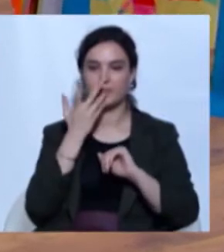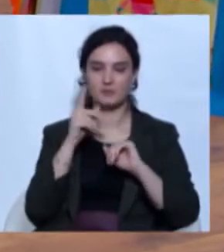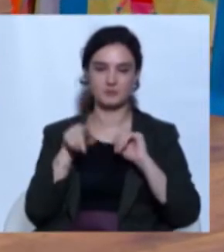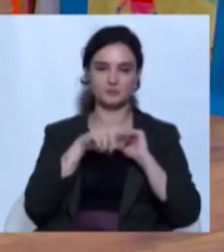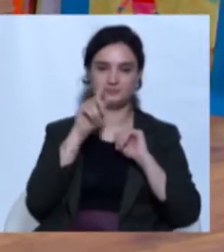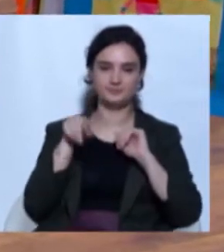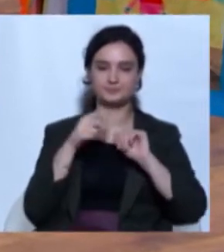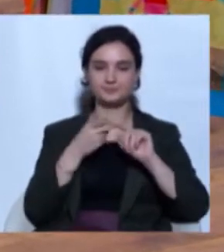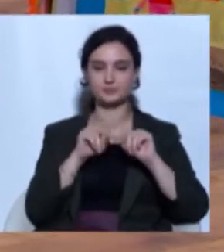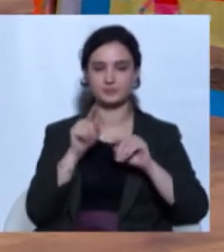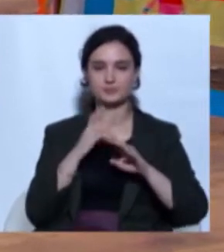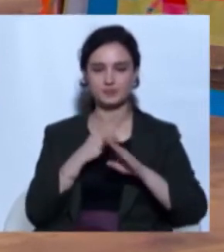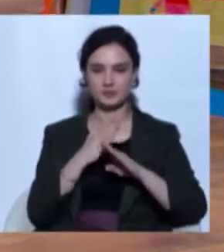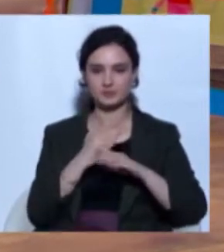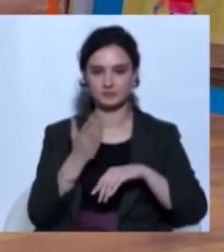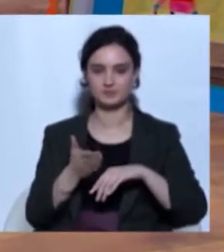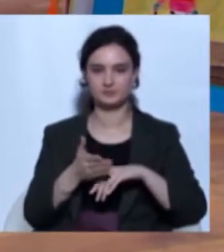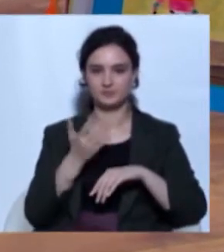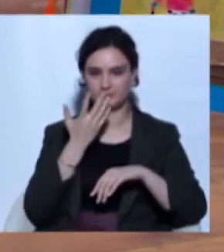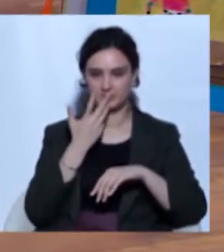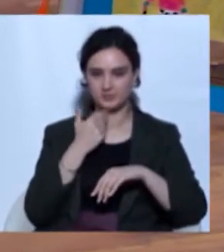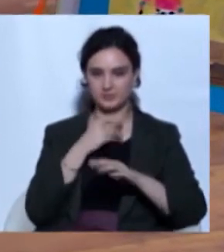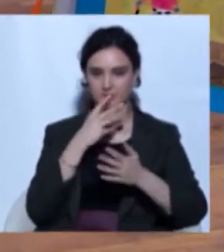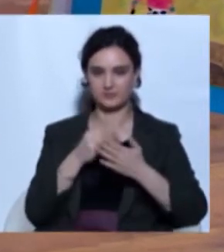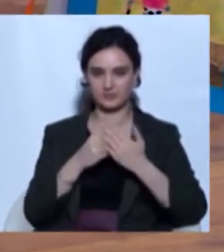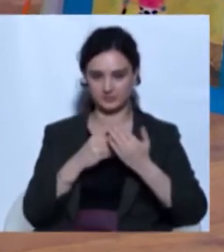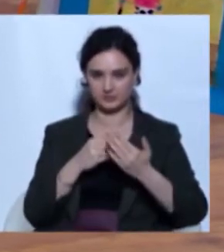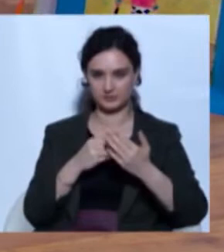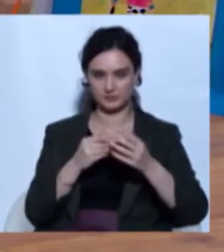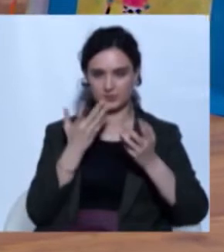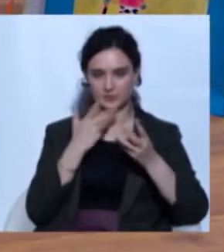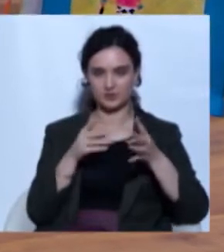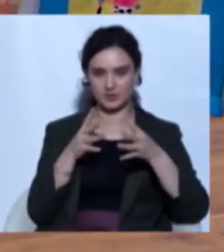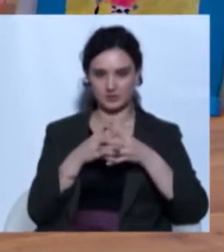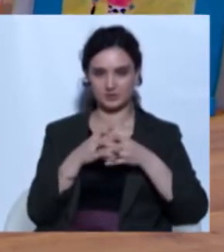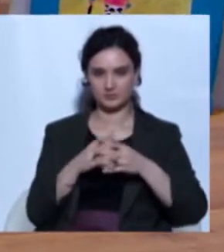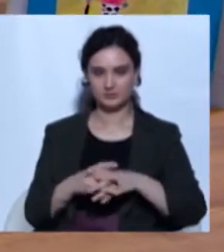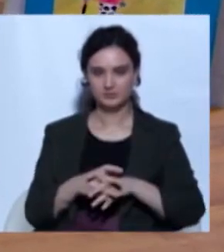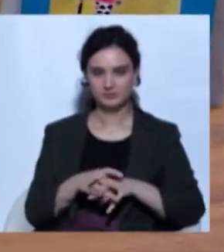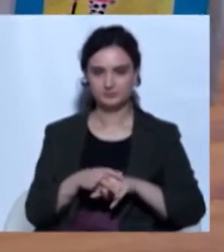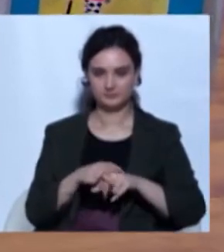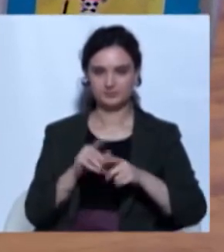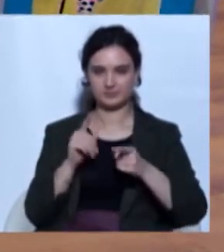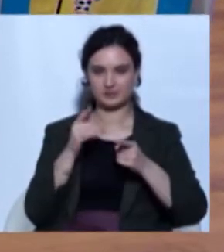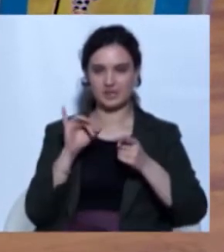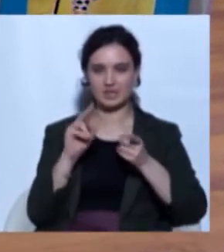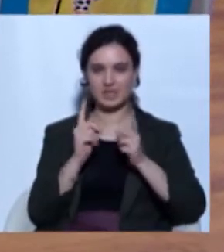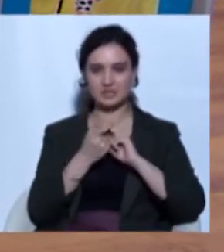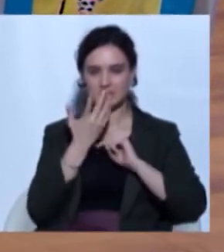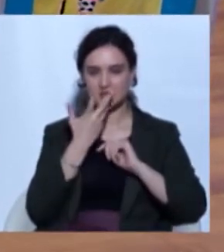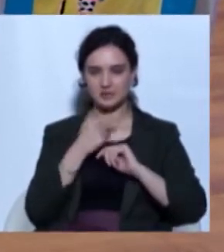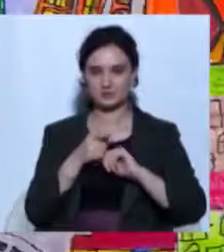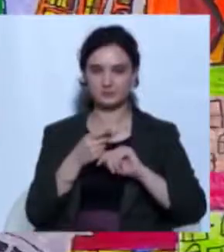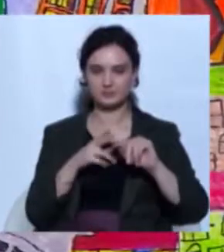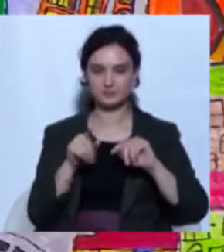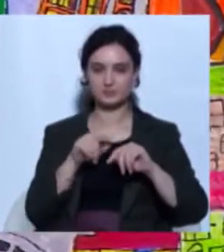იმიტომ რომ აქ არის ფერი თავის კონტრასტით, გრადაციით და ასე შემდეგ.